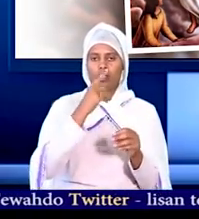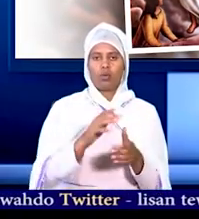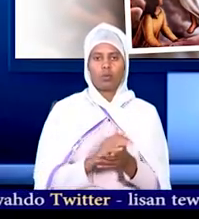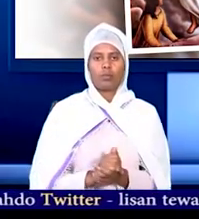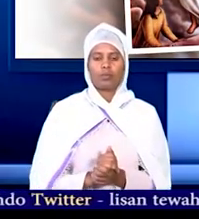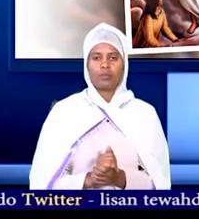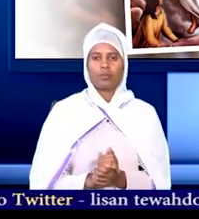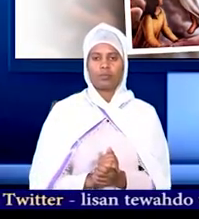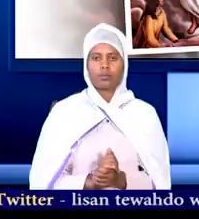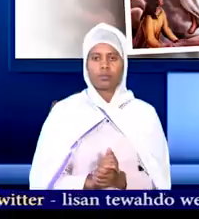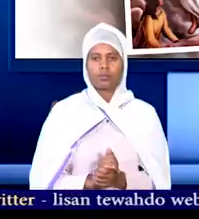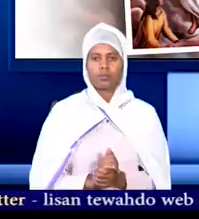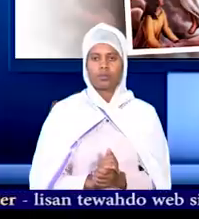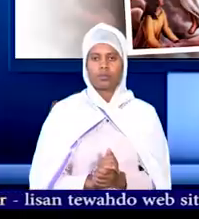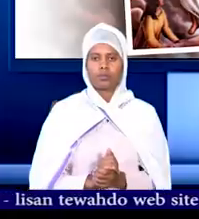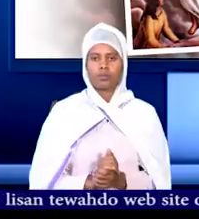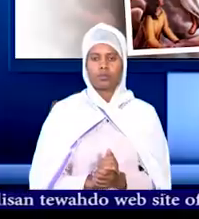ጀመረ።